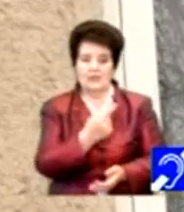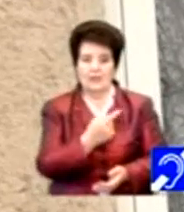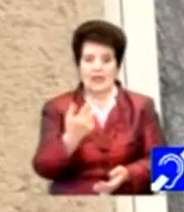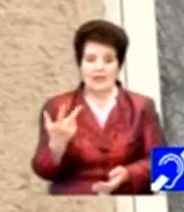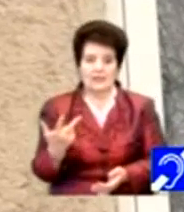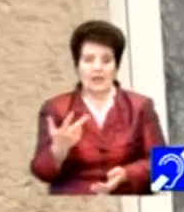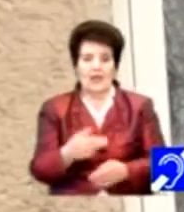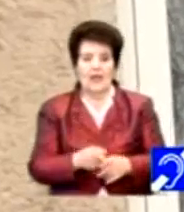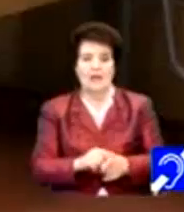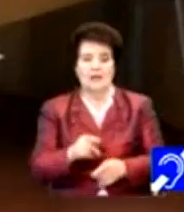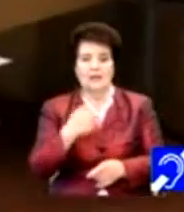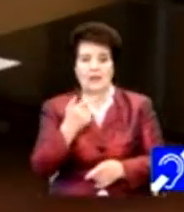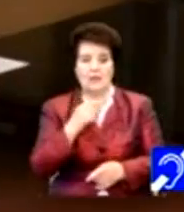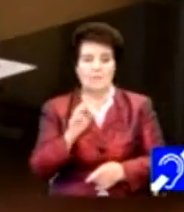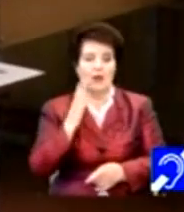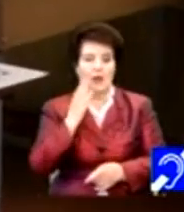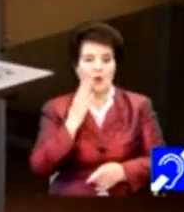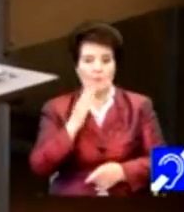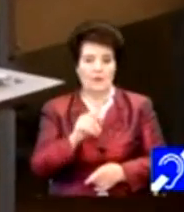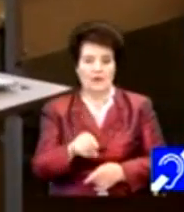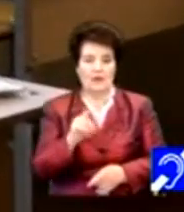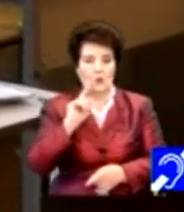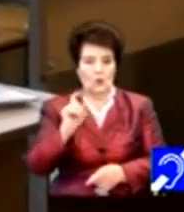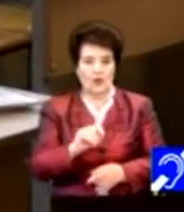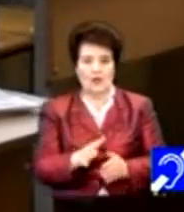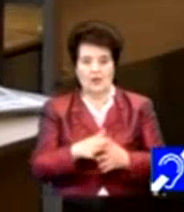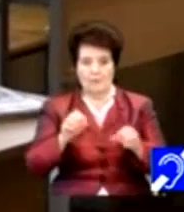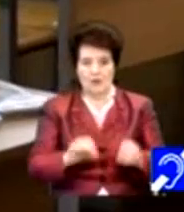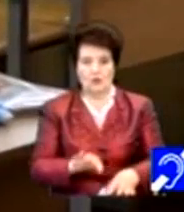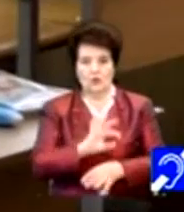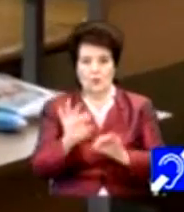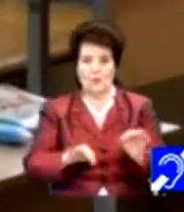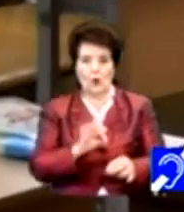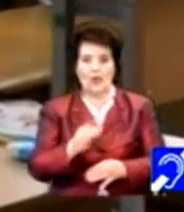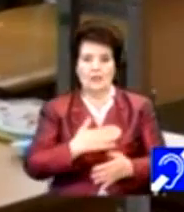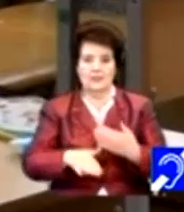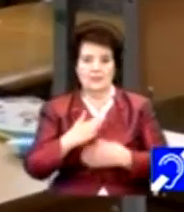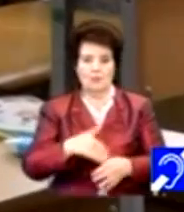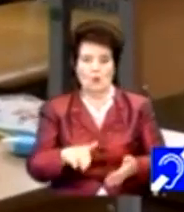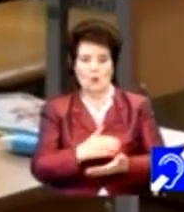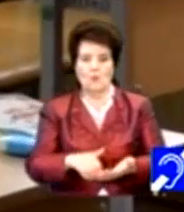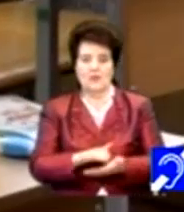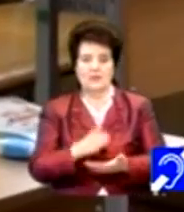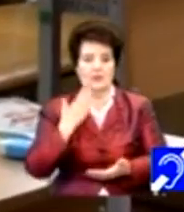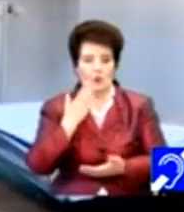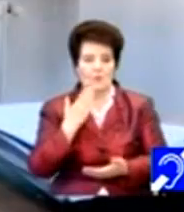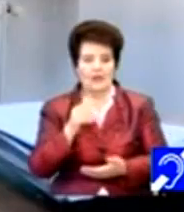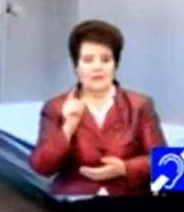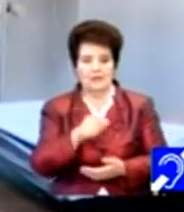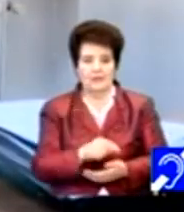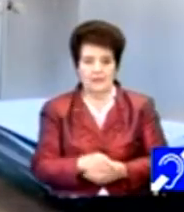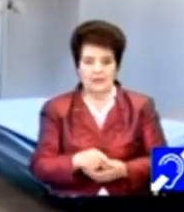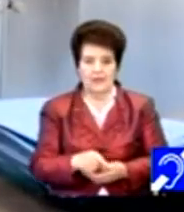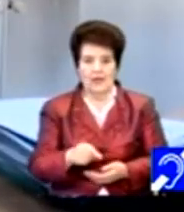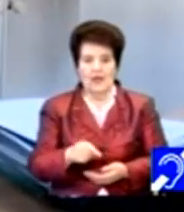învață în școlile cu predare în limba română din Ucraina. Este unul dintre cele mai reușite proiecte de care se bucură comunitatea românească din Ucraina. Vedem